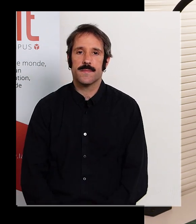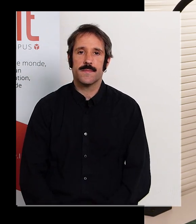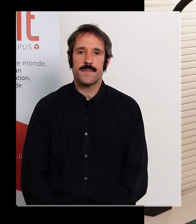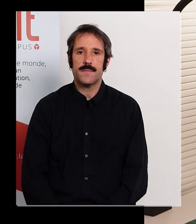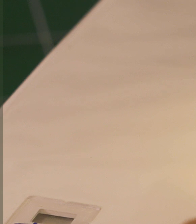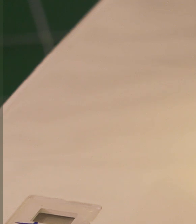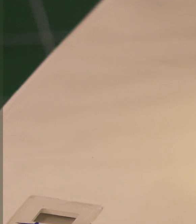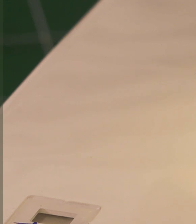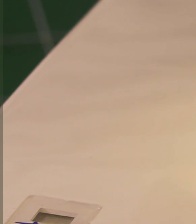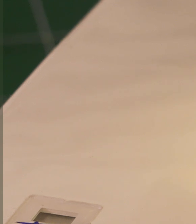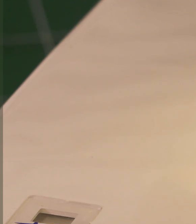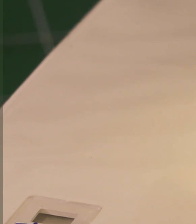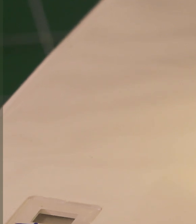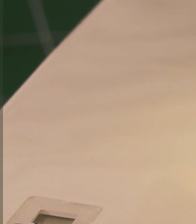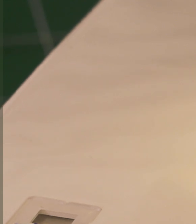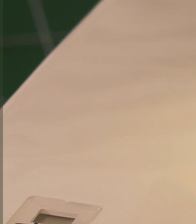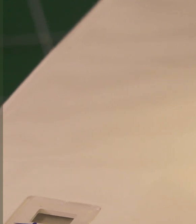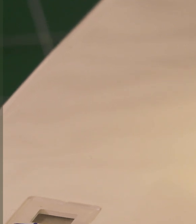l'extérieur.